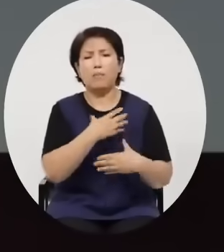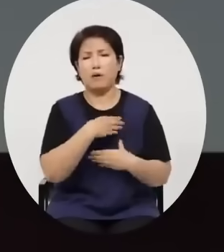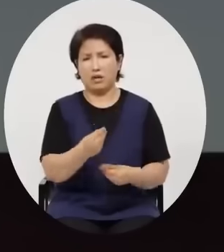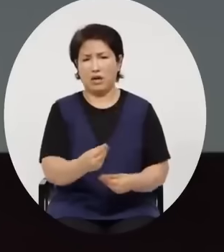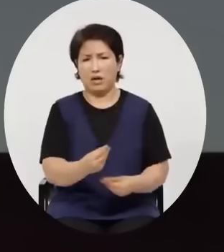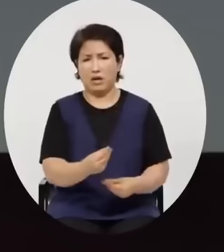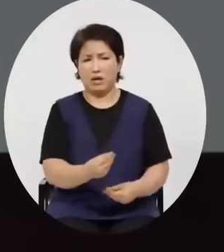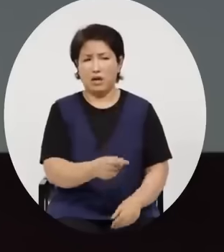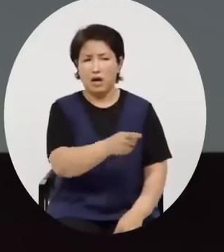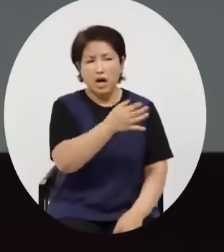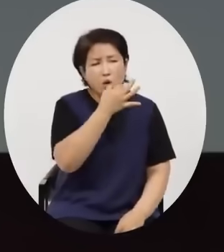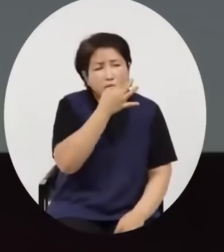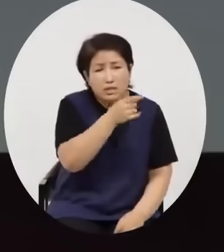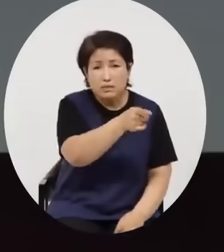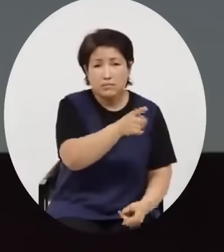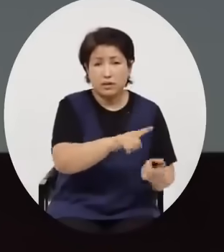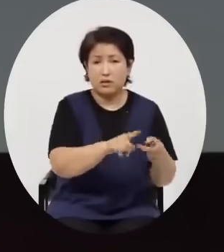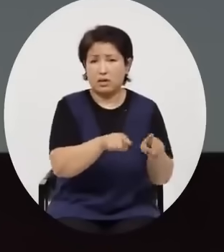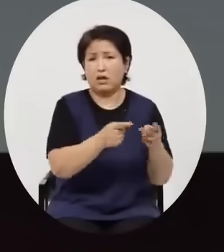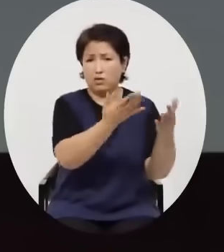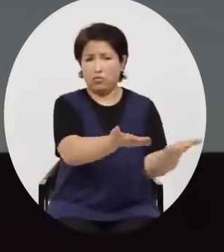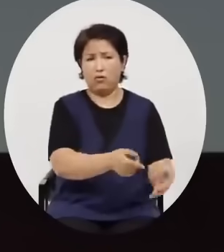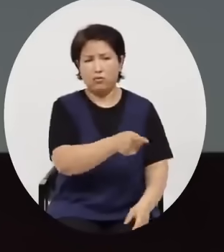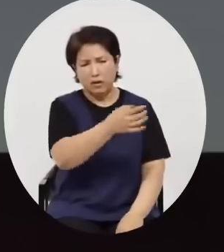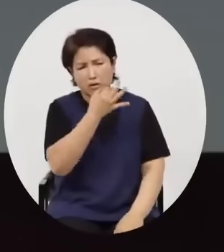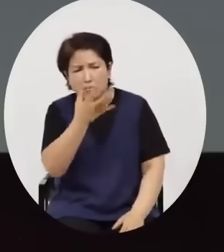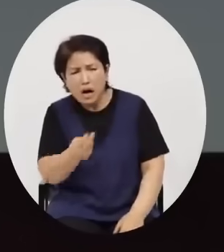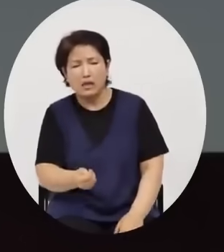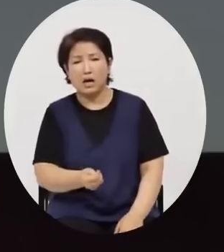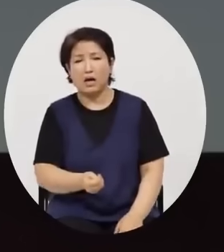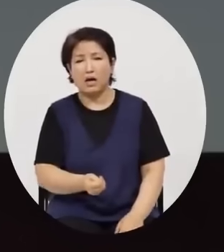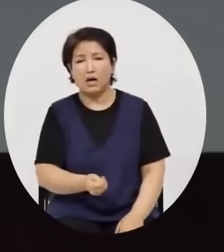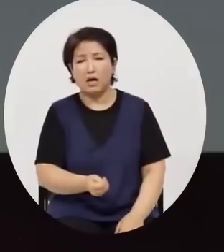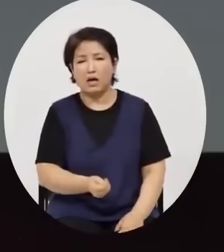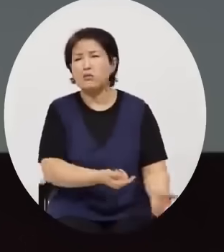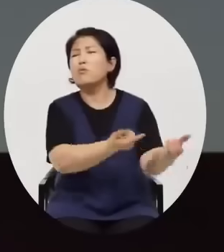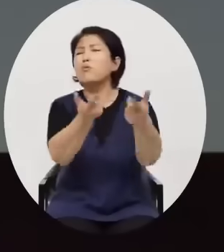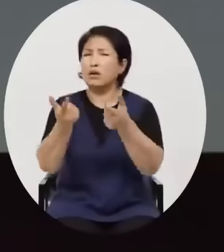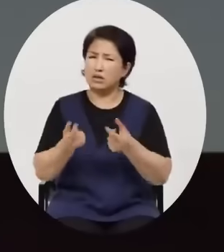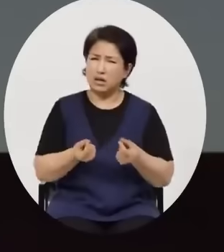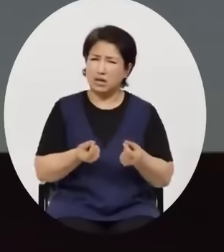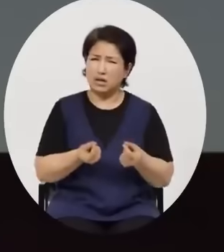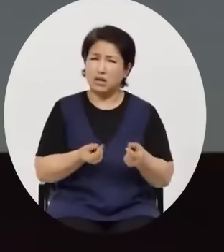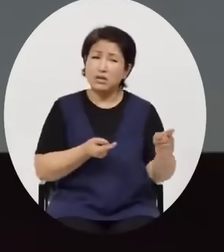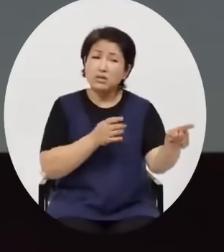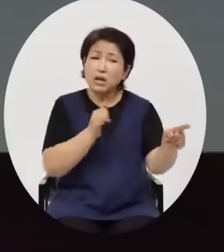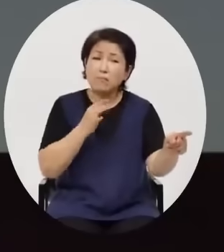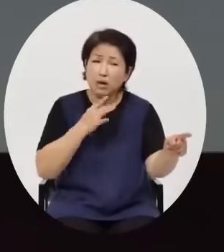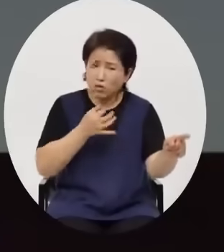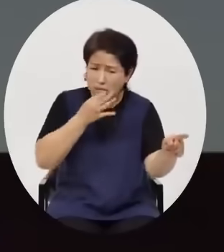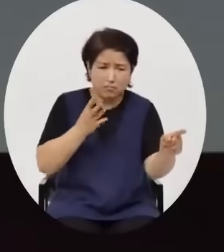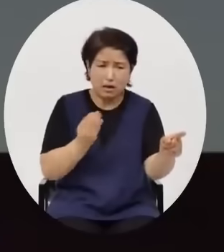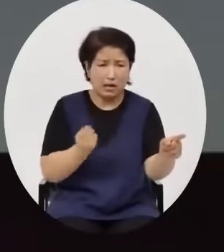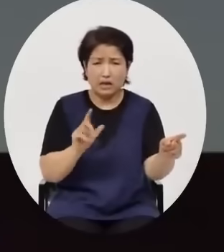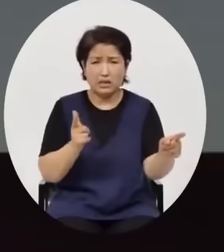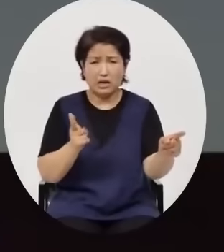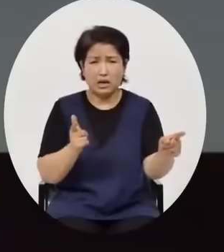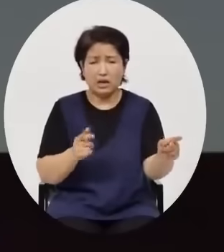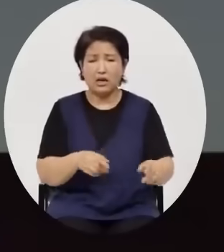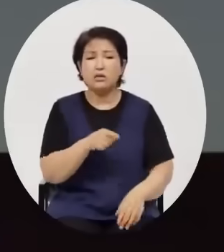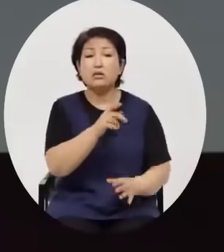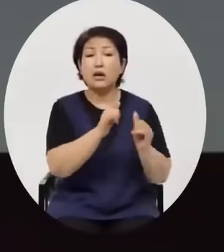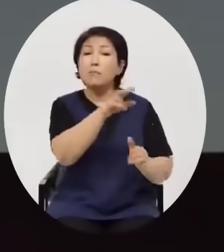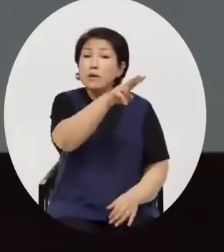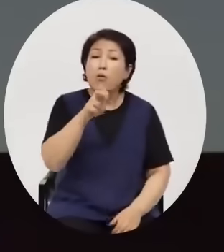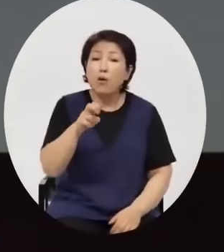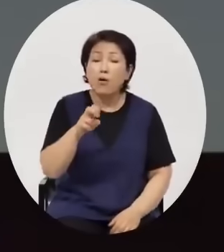미워하면 안 돼요. 아이고, 저건 지밖에 모른다. 다 그래, 그 사람만 그런 게 아니라. 어떤 사람 또 이래요. 아이고, 고인간